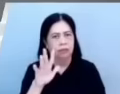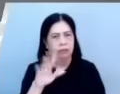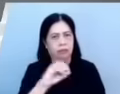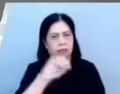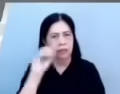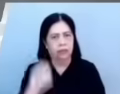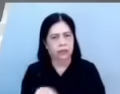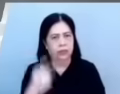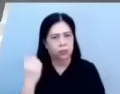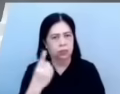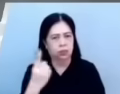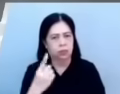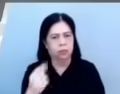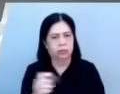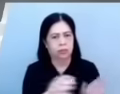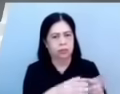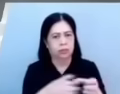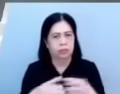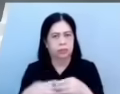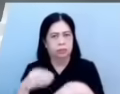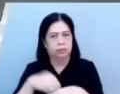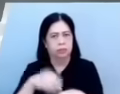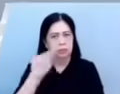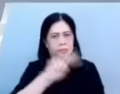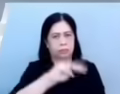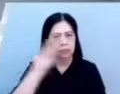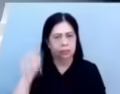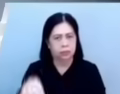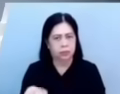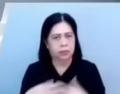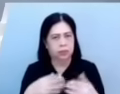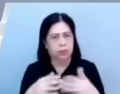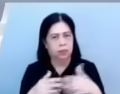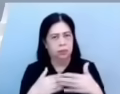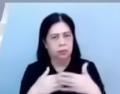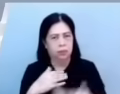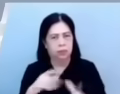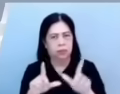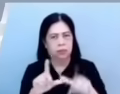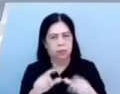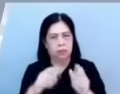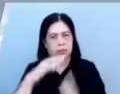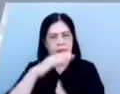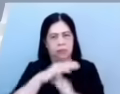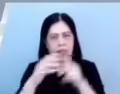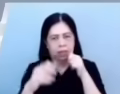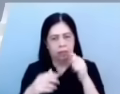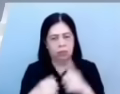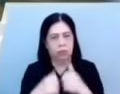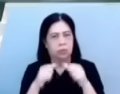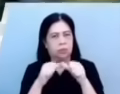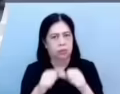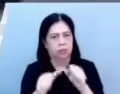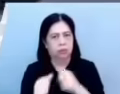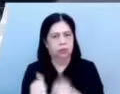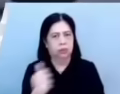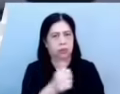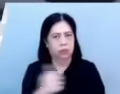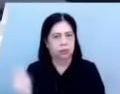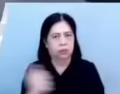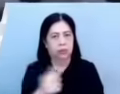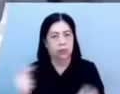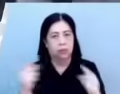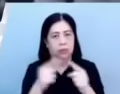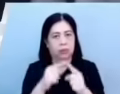ang consolidated sa Metro Manila. Bagamat lumipas na ang deadline kahapon, pwede pa rin daw pumasada hanggang January